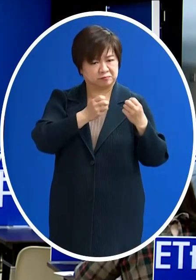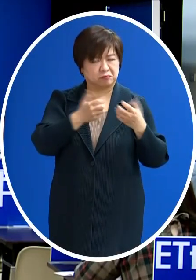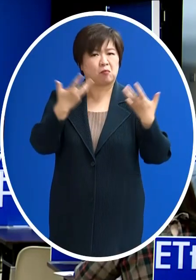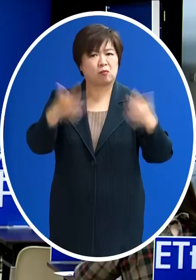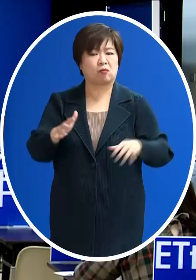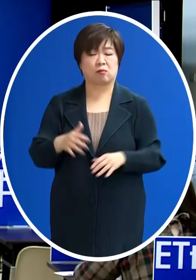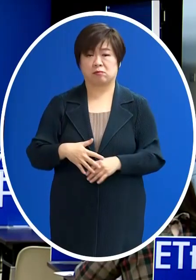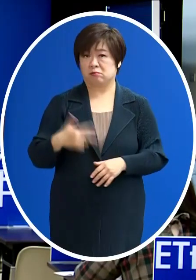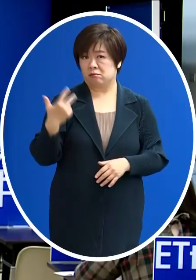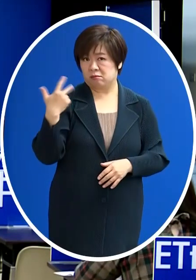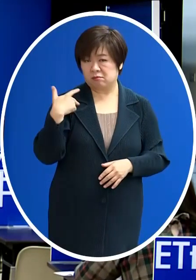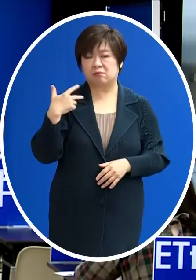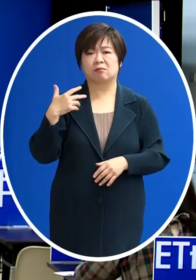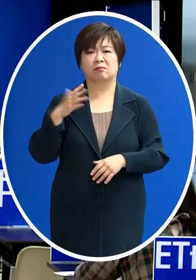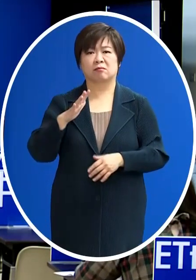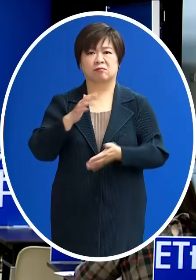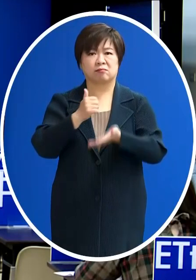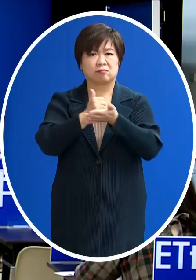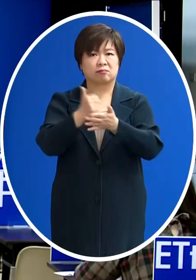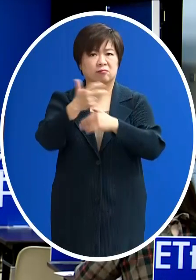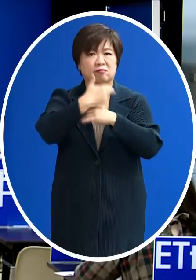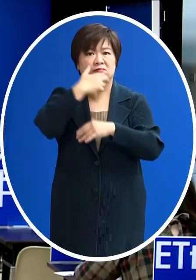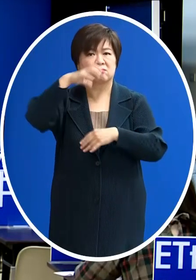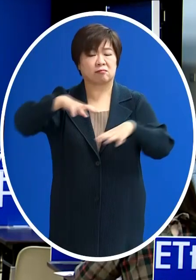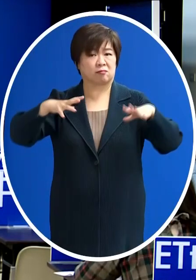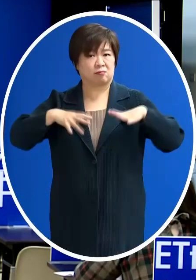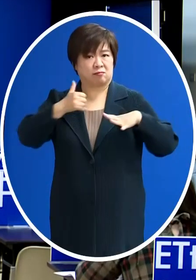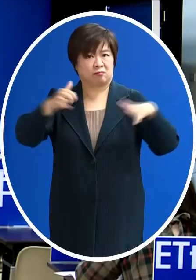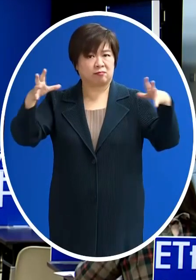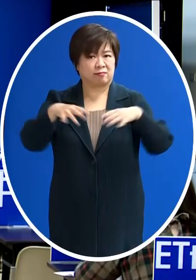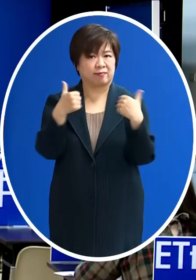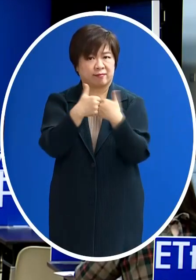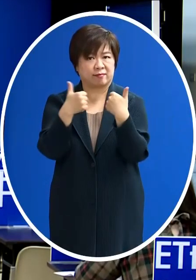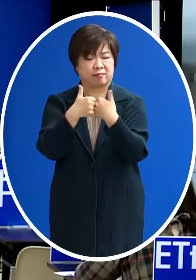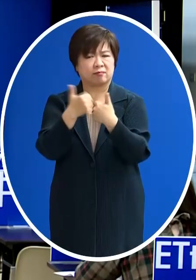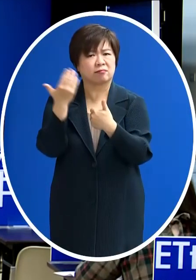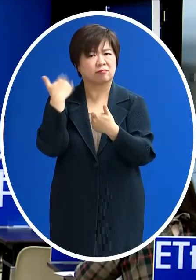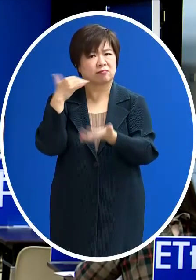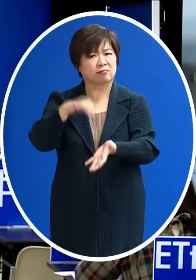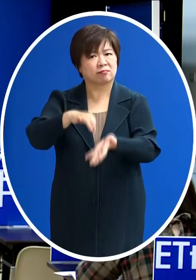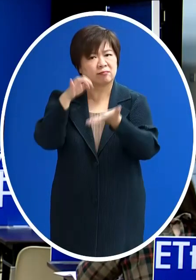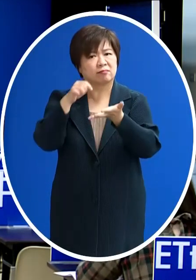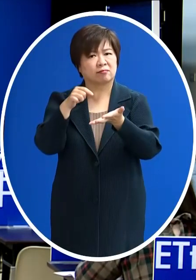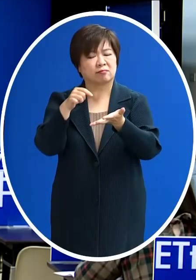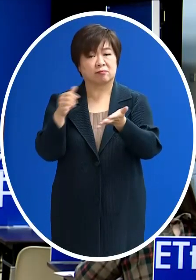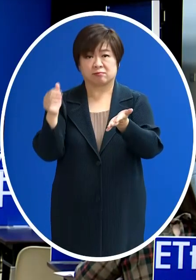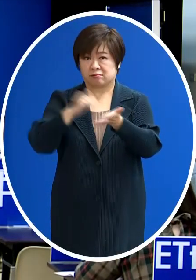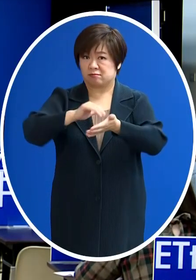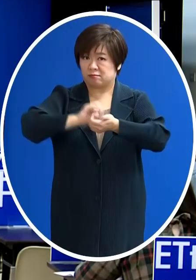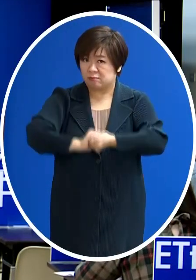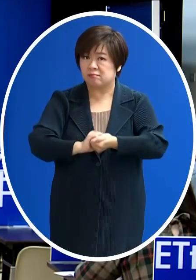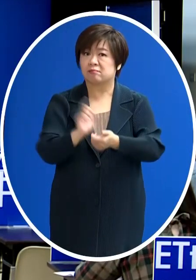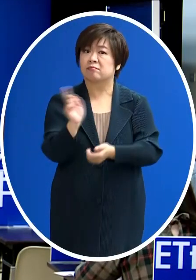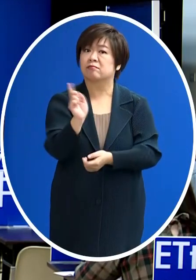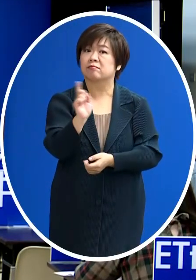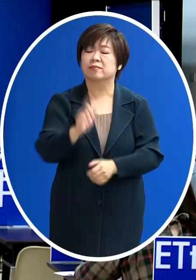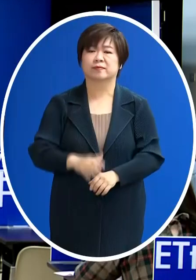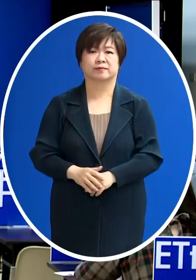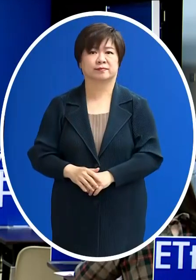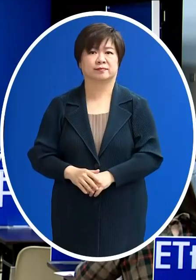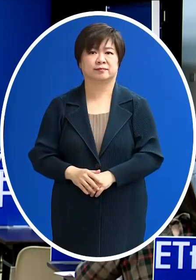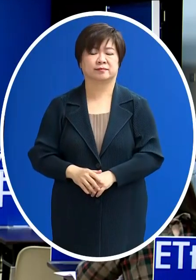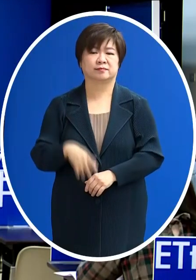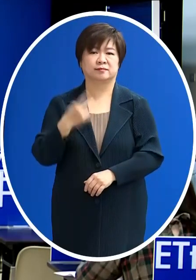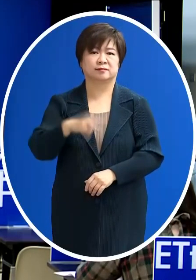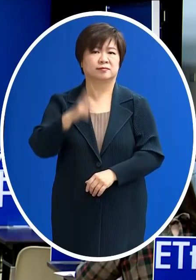总统也有请找来卫福部和相关官员来开会，想请问当时开会最终决定的方向是什么。第二题想